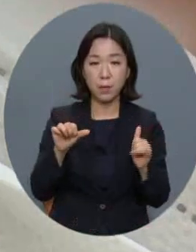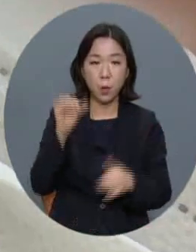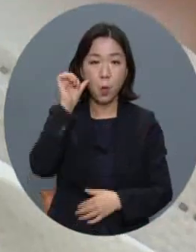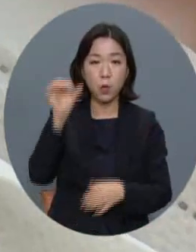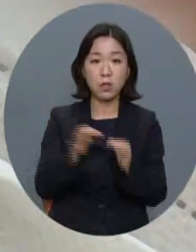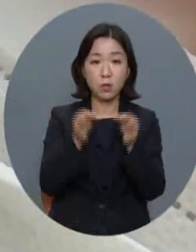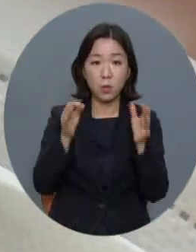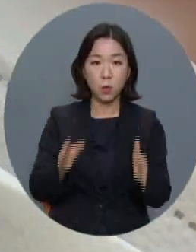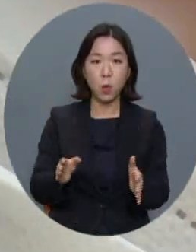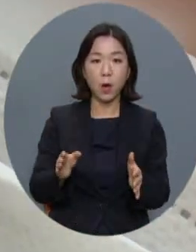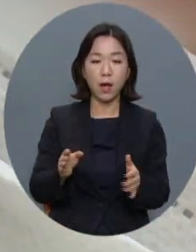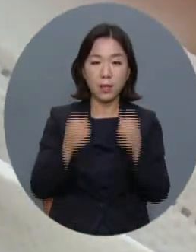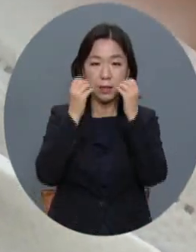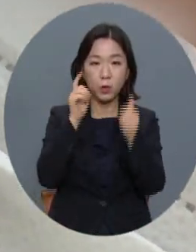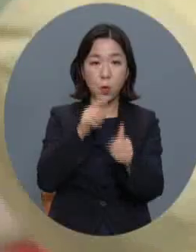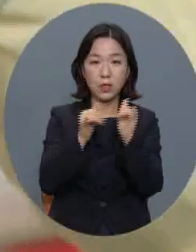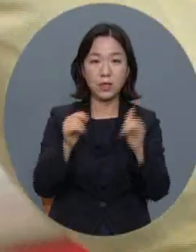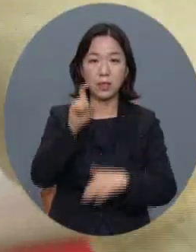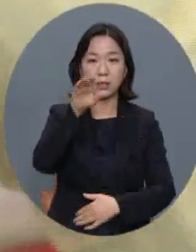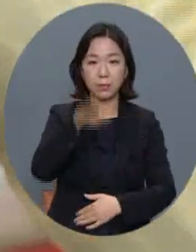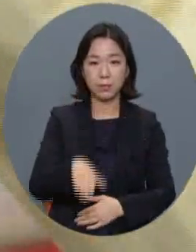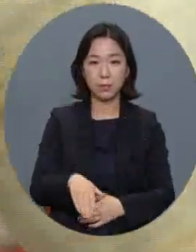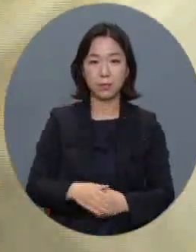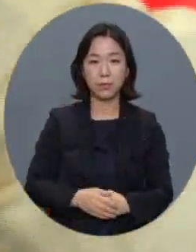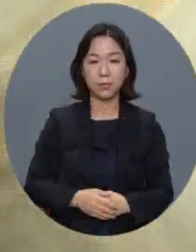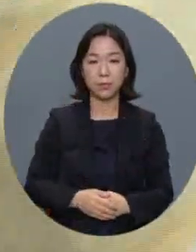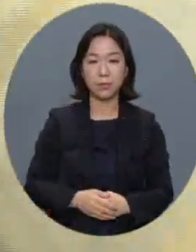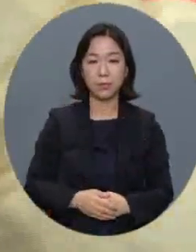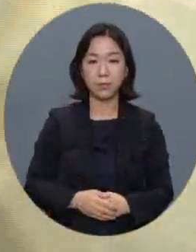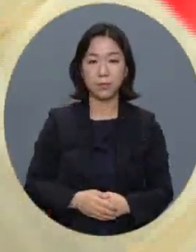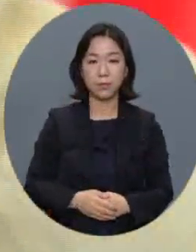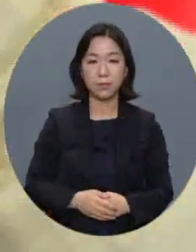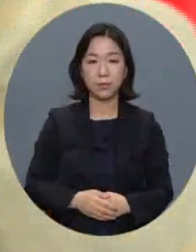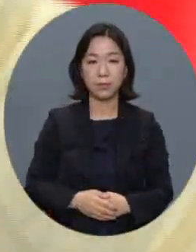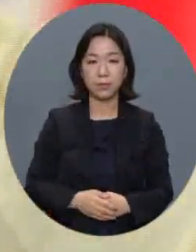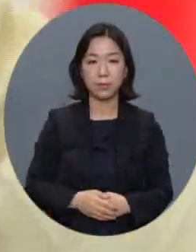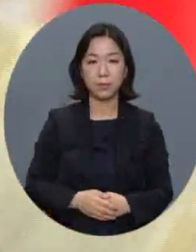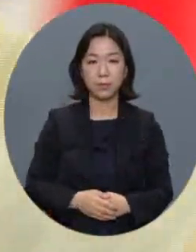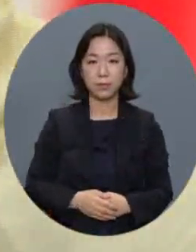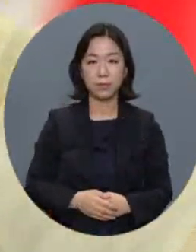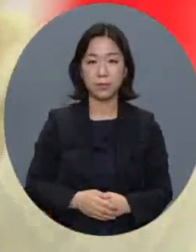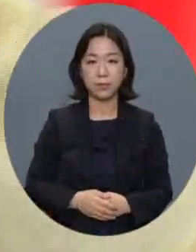신규 확진자가 한자릿수에 머물렀습니다. MBC 뉴스 조재한입니다.